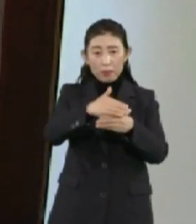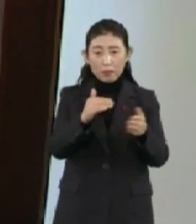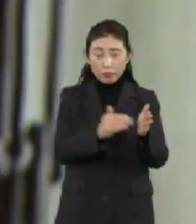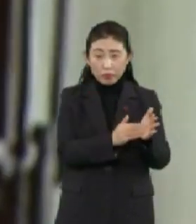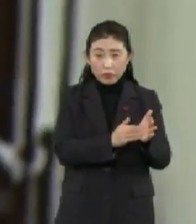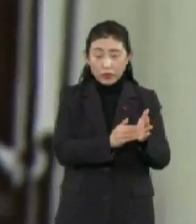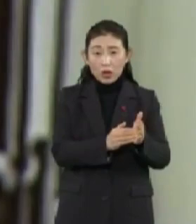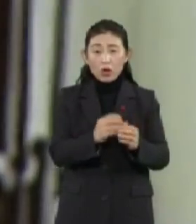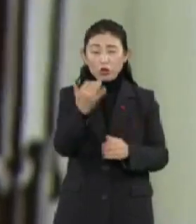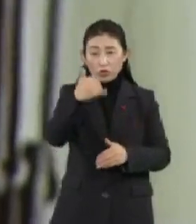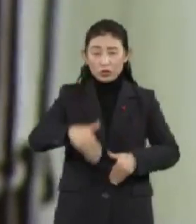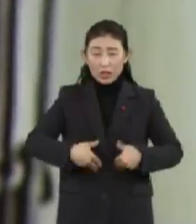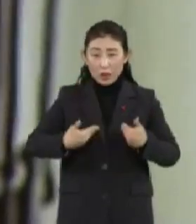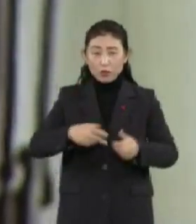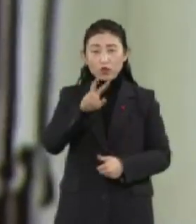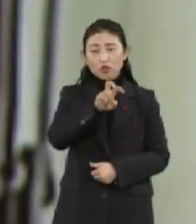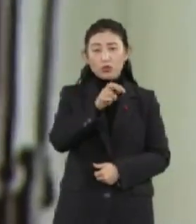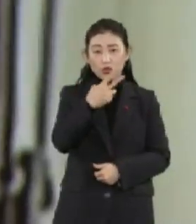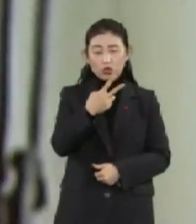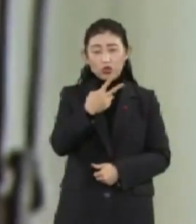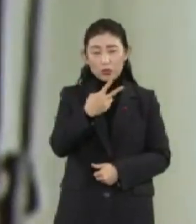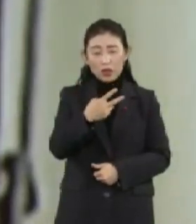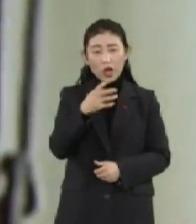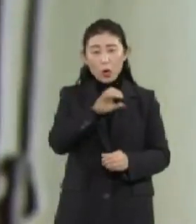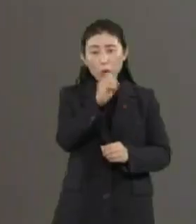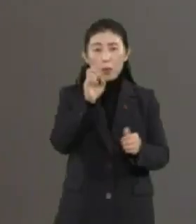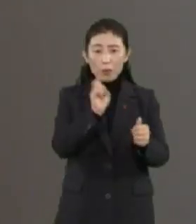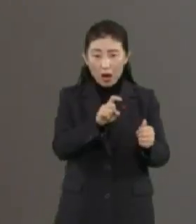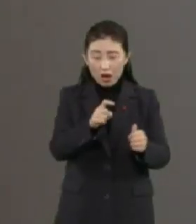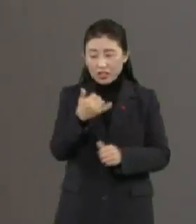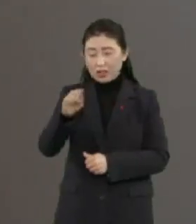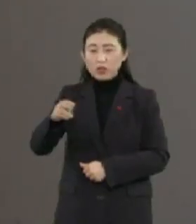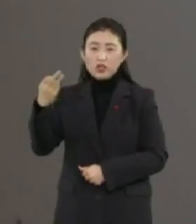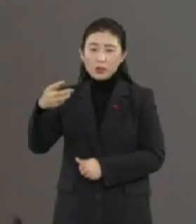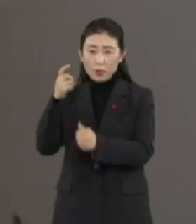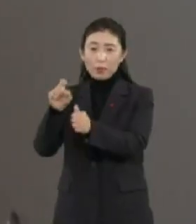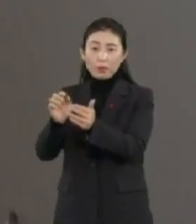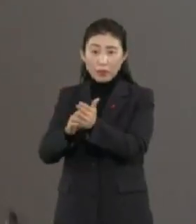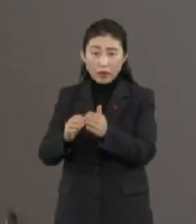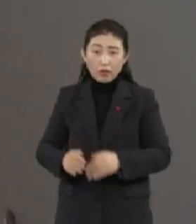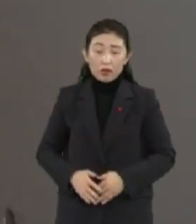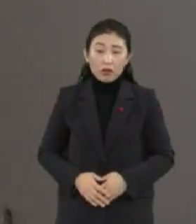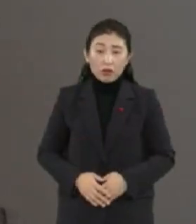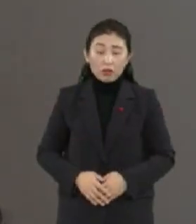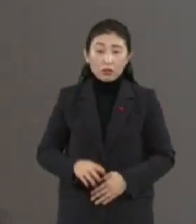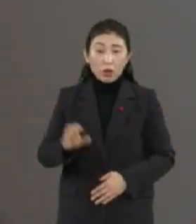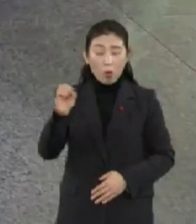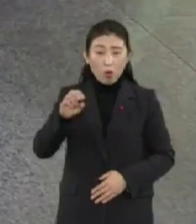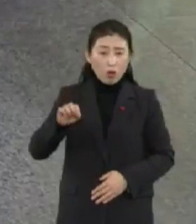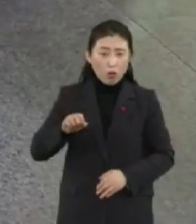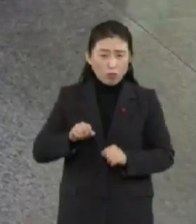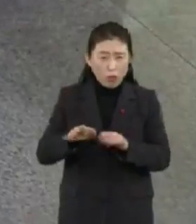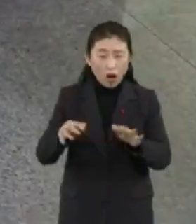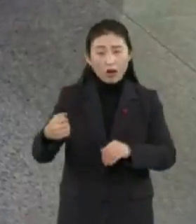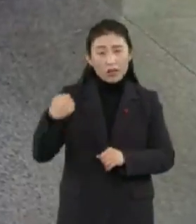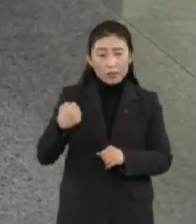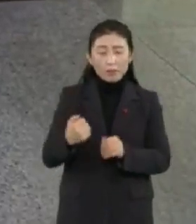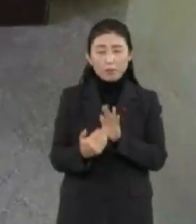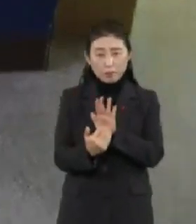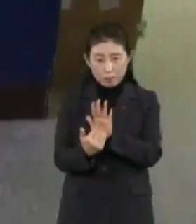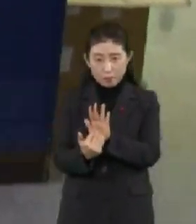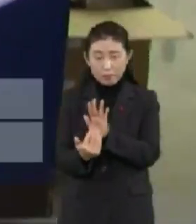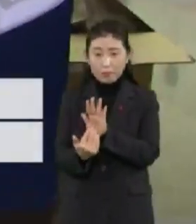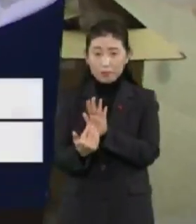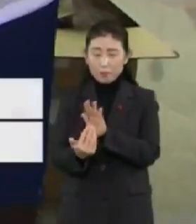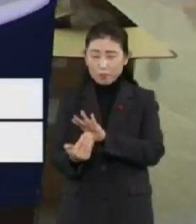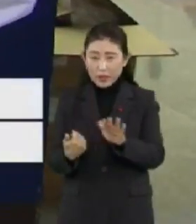확진자는 22명, 세종은 13명으로 집계됐습니다. 방역당국은 오미크론이 우세종으로 확산될 것에 대비해 병상